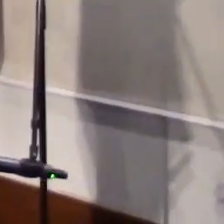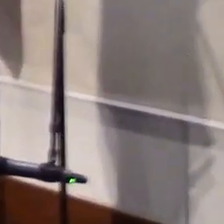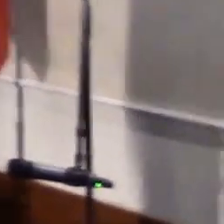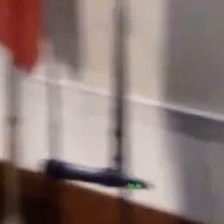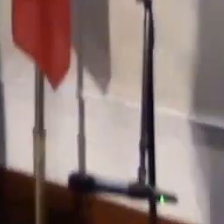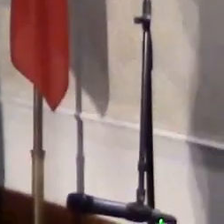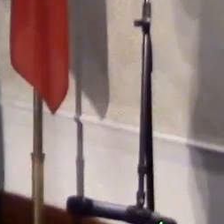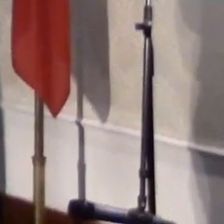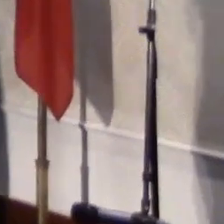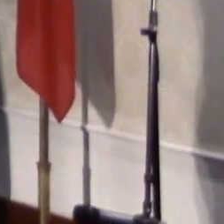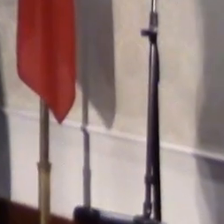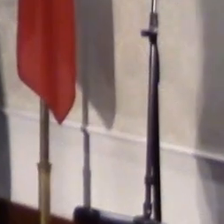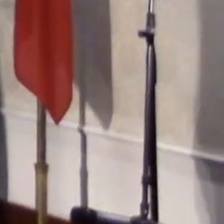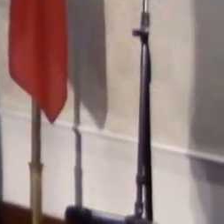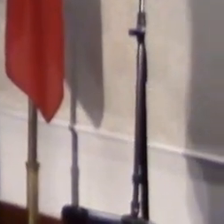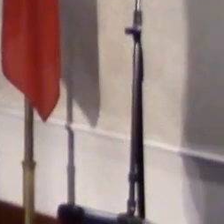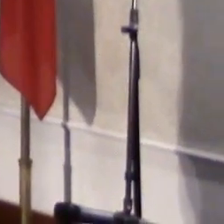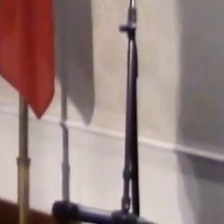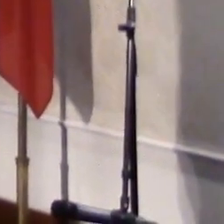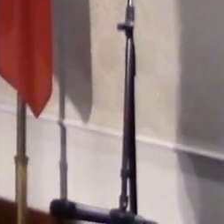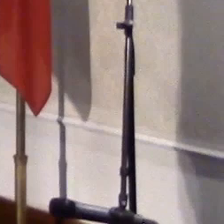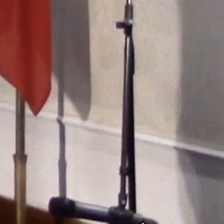è un linguaggio completamente diverso